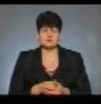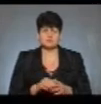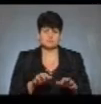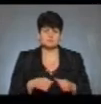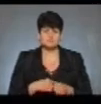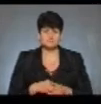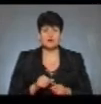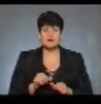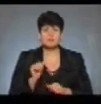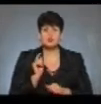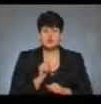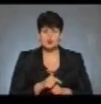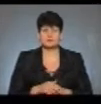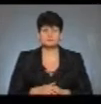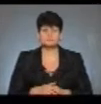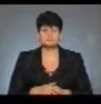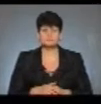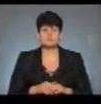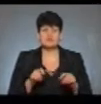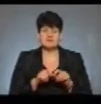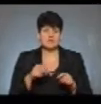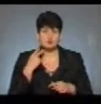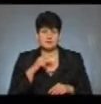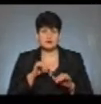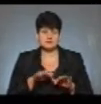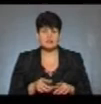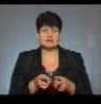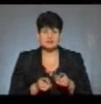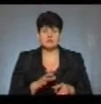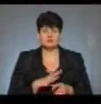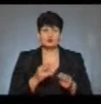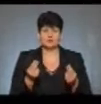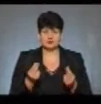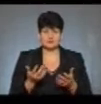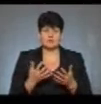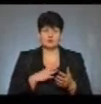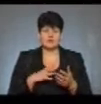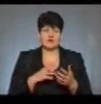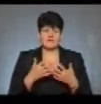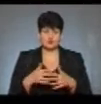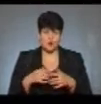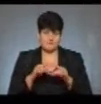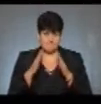вилучена. Крім цього, відкрито кримінальні справи, де дійсно була готівка, де були автомати, де велася